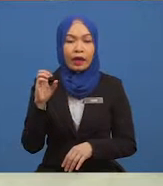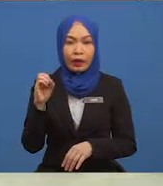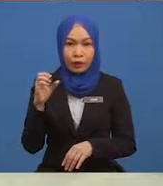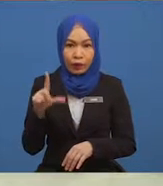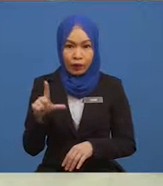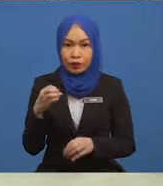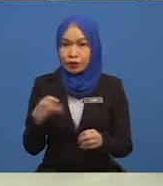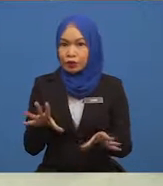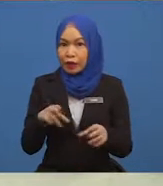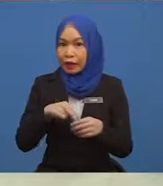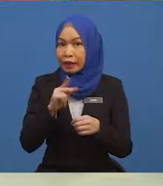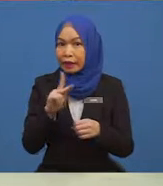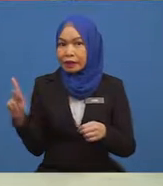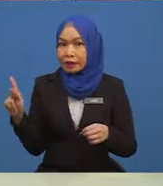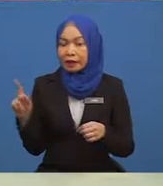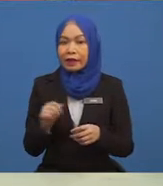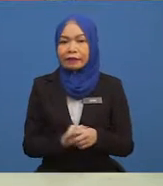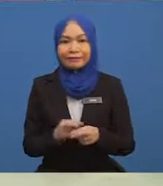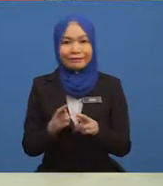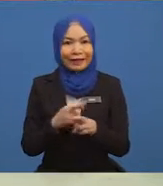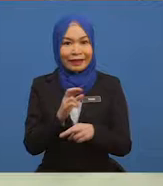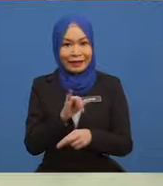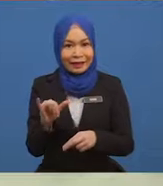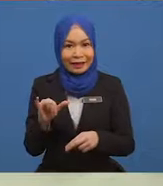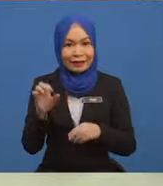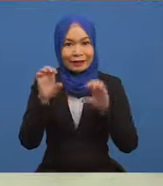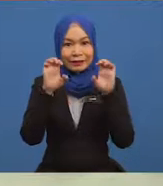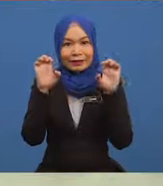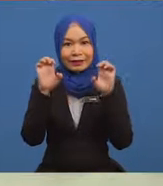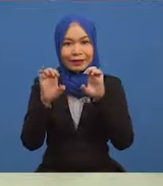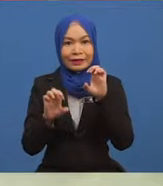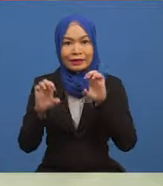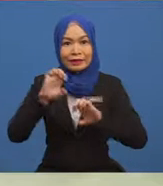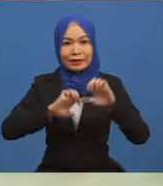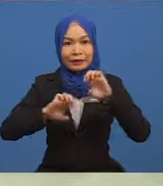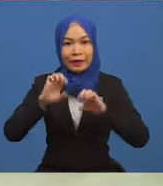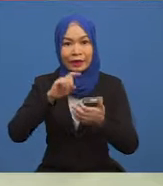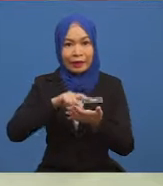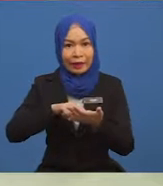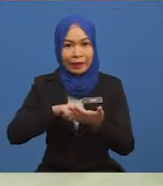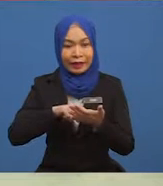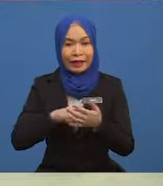kesimpulan, eksperimen kita pada hari ini menunjukkan bahawa